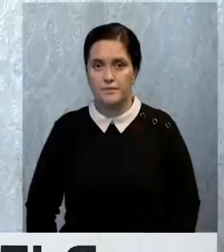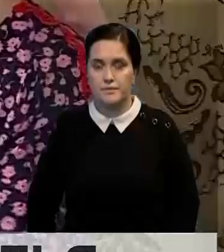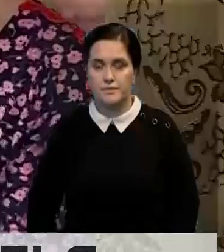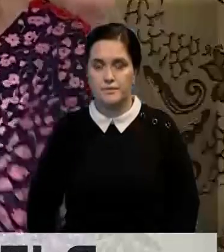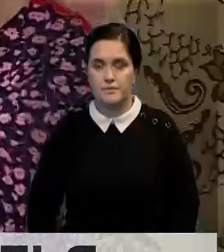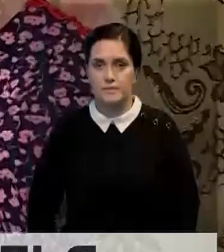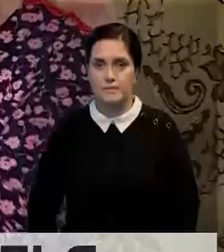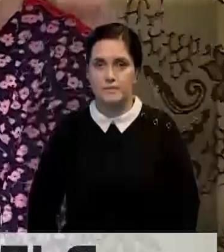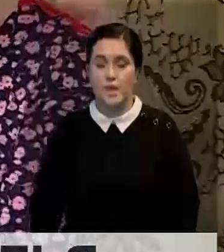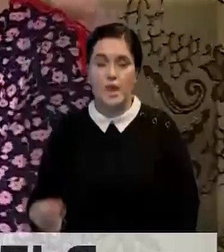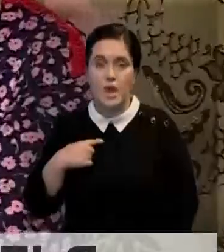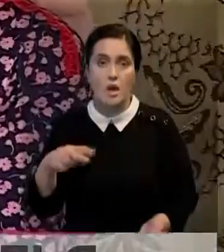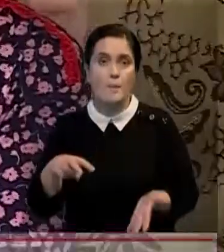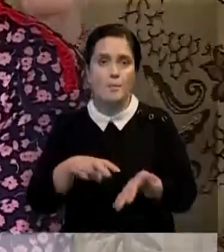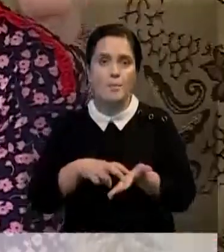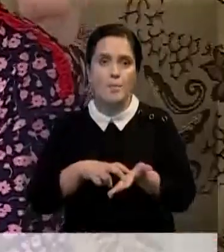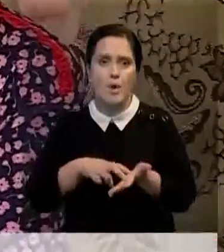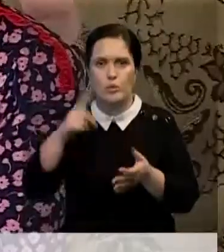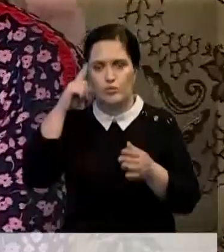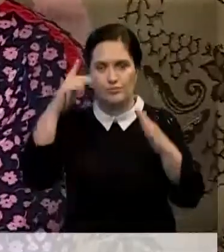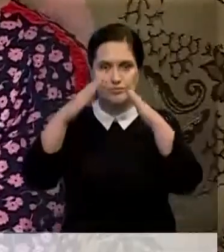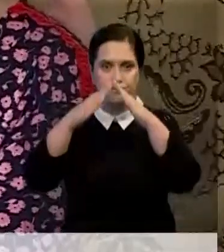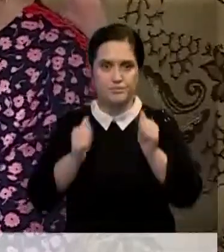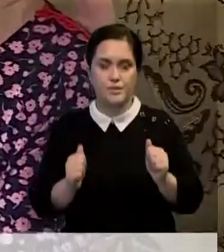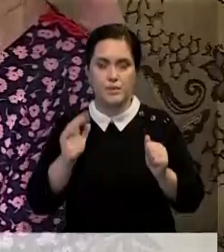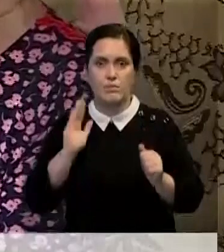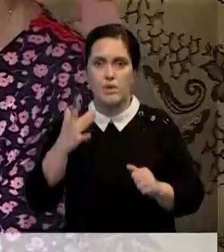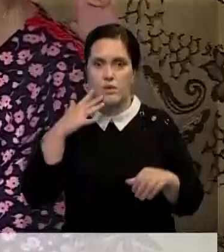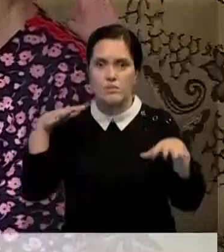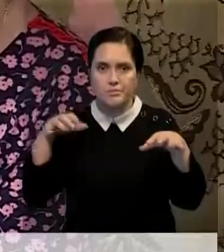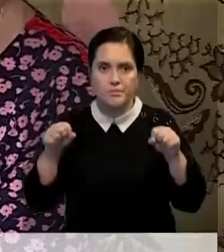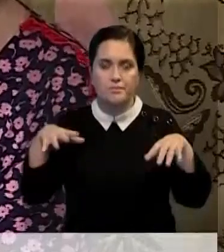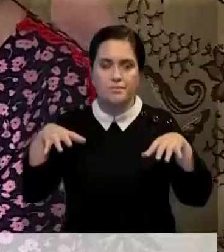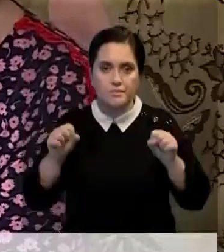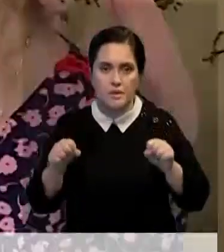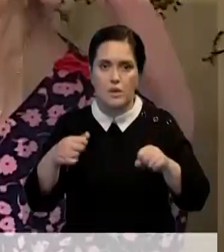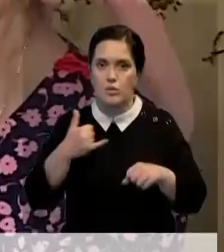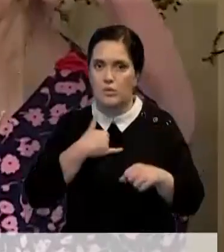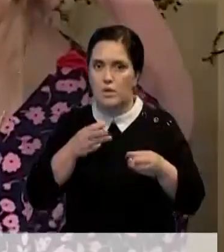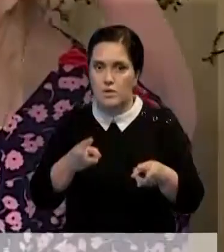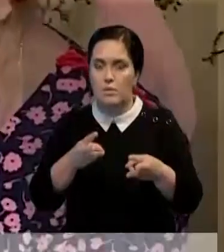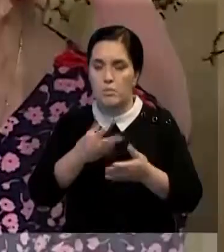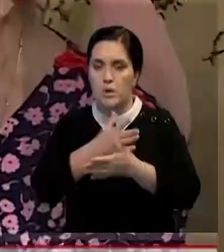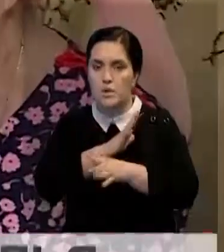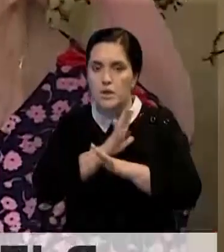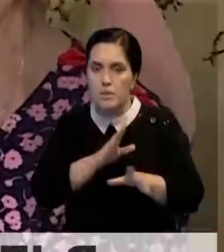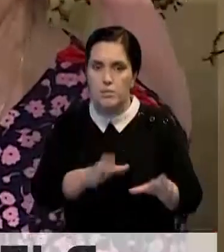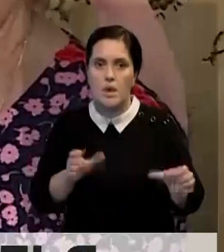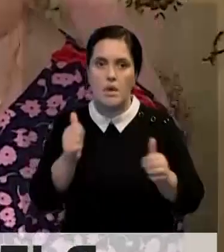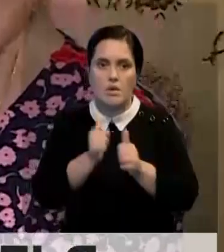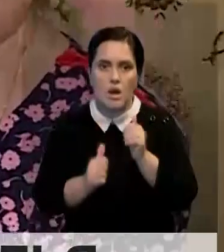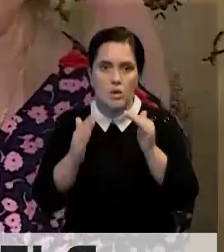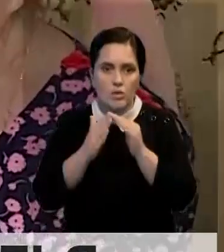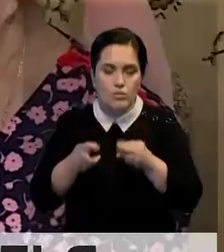Больше всего мы боялись, что на верхнем этаже рухнет крыша. Постоянно газ, свет. Парового отопления у нас не было, поэтому в каждой квартире стояли